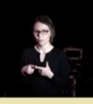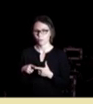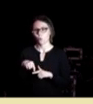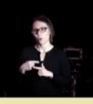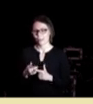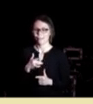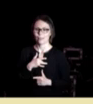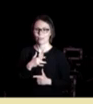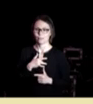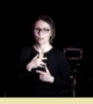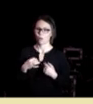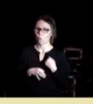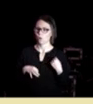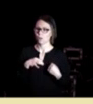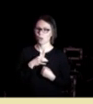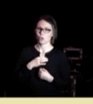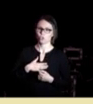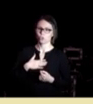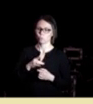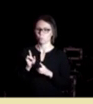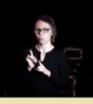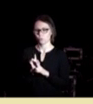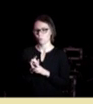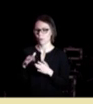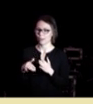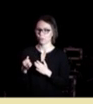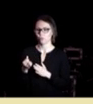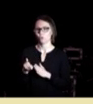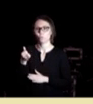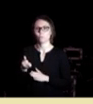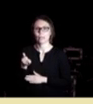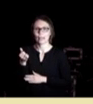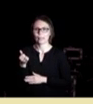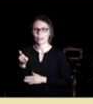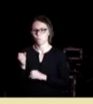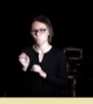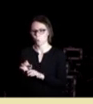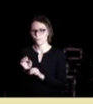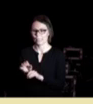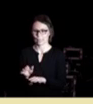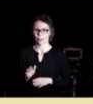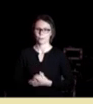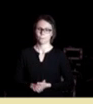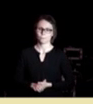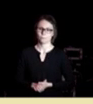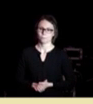så er det hjerte- og karsykdommer som utgjør denne dominerende påvirkningen.